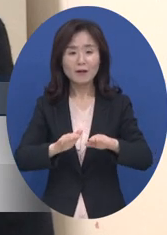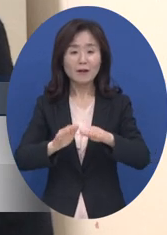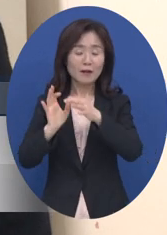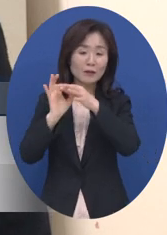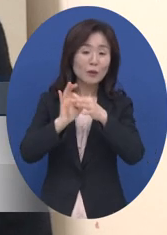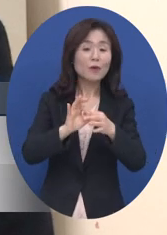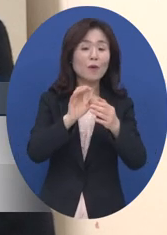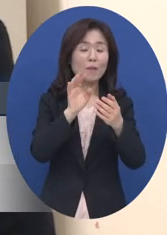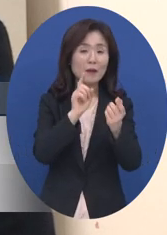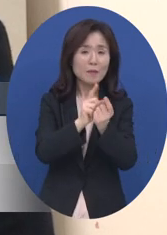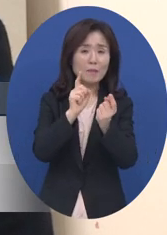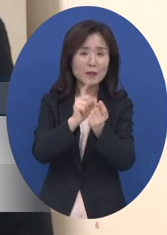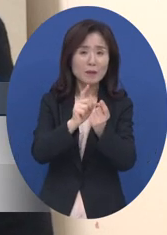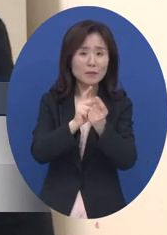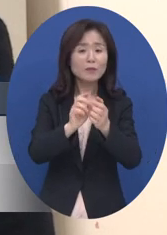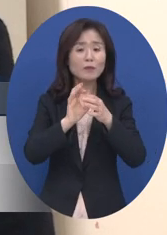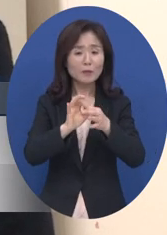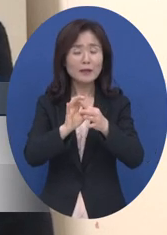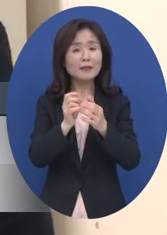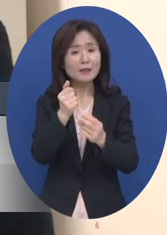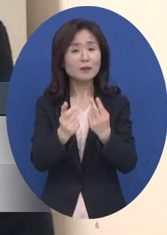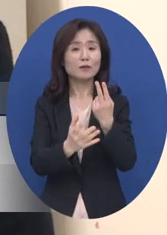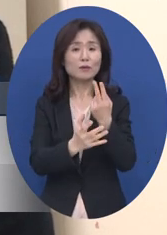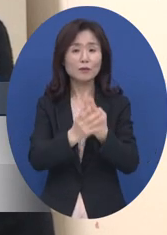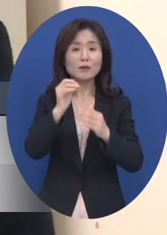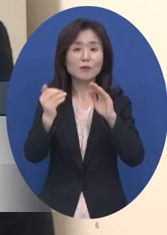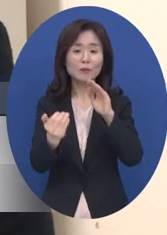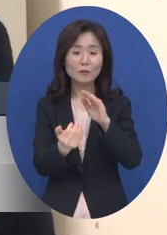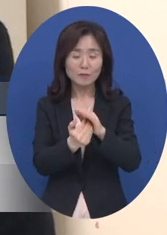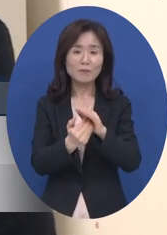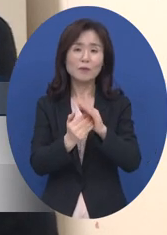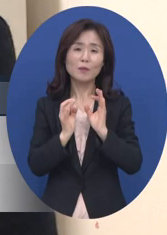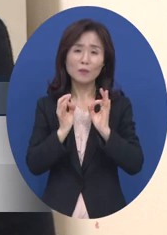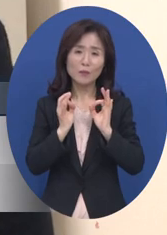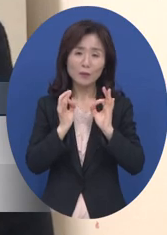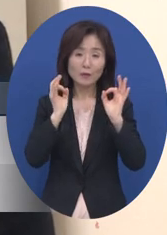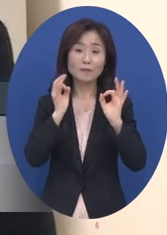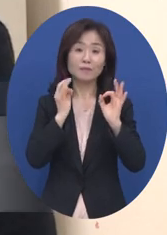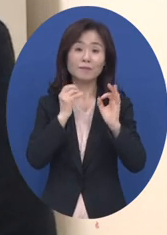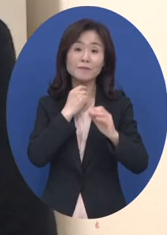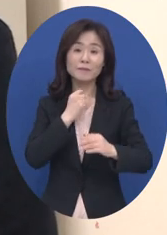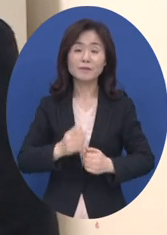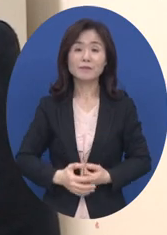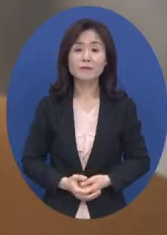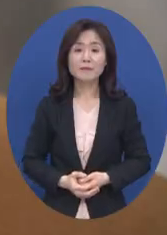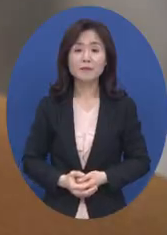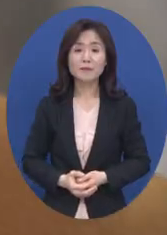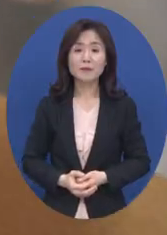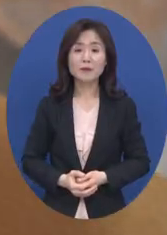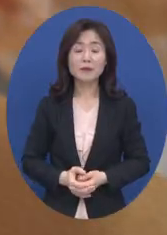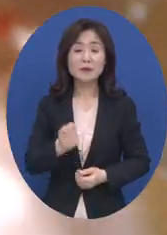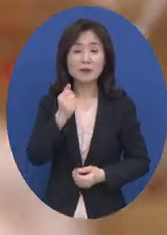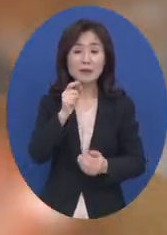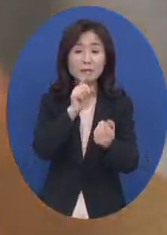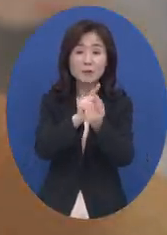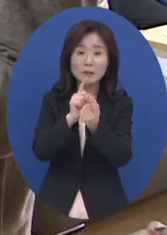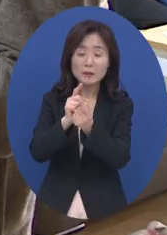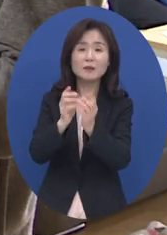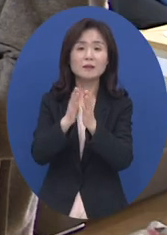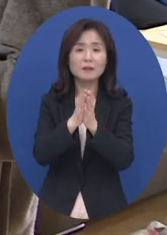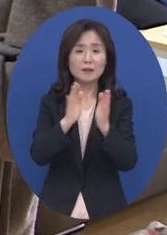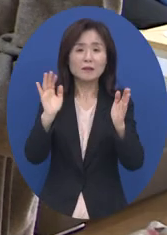관계 형성으로 작은 통일을 이루어 나갈 수 있도록 노력하겠습니다 작은 만남에서